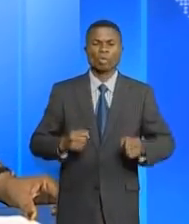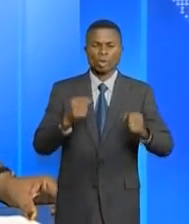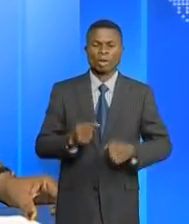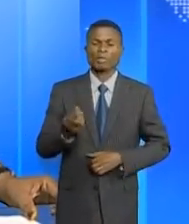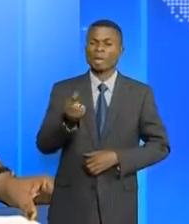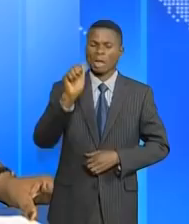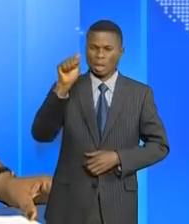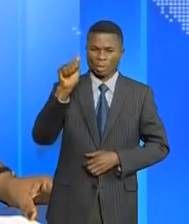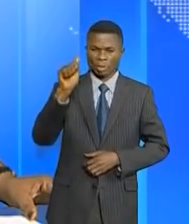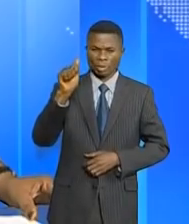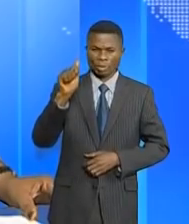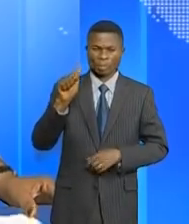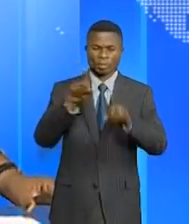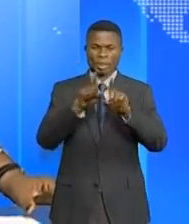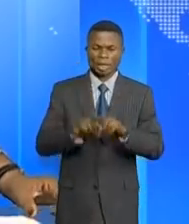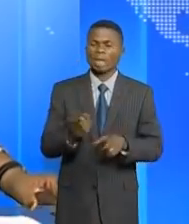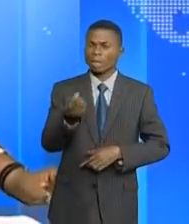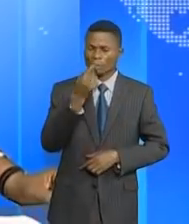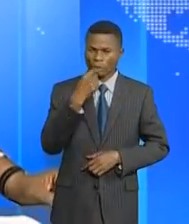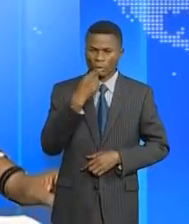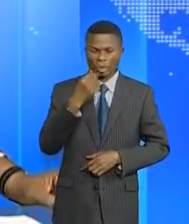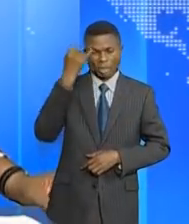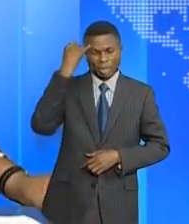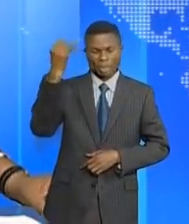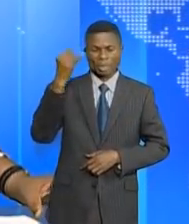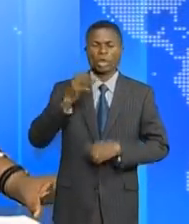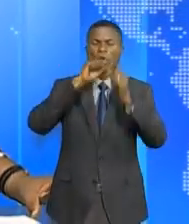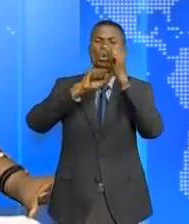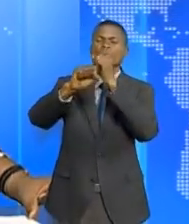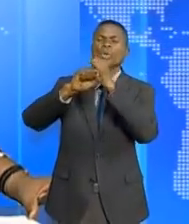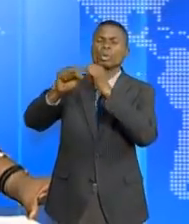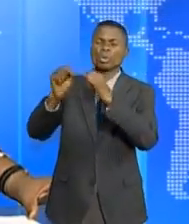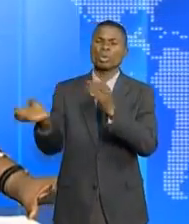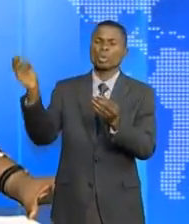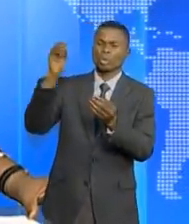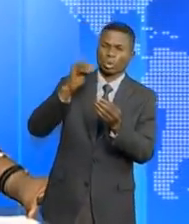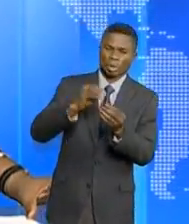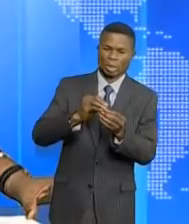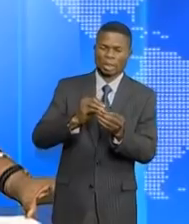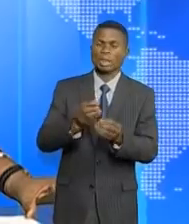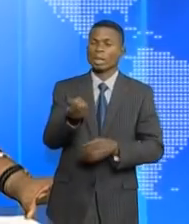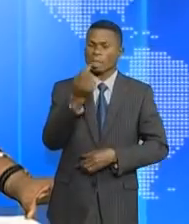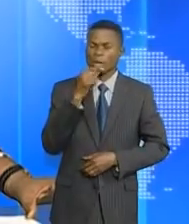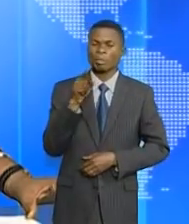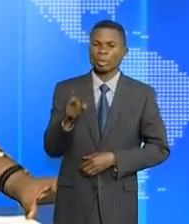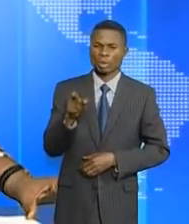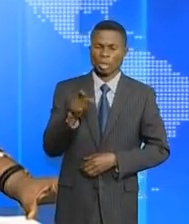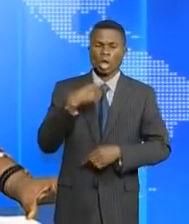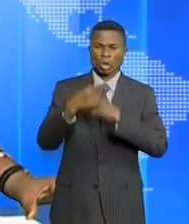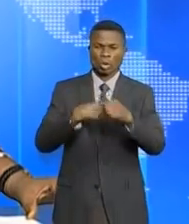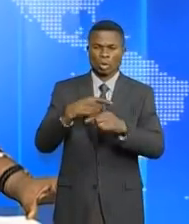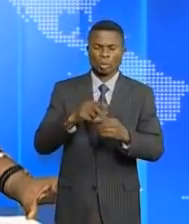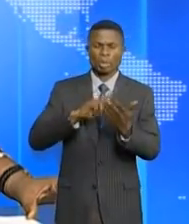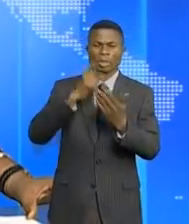et albendazone, c'est le sens même de la campagne supplémentation en ce produit pharmaceutique lancé par